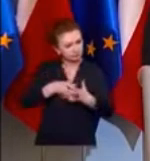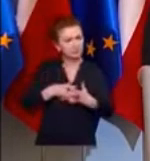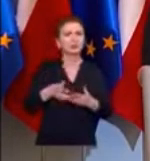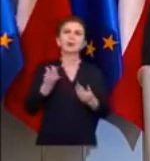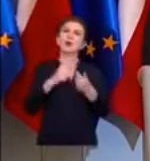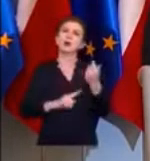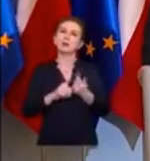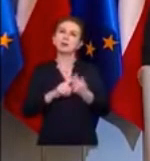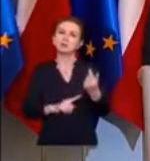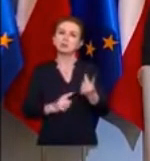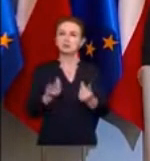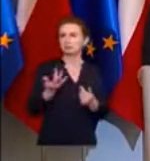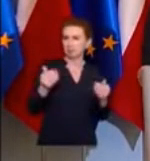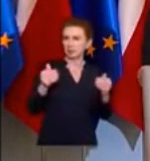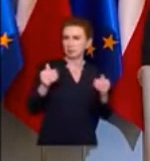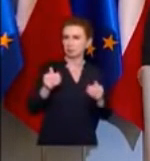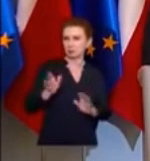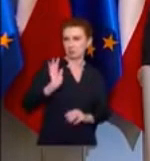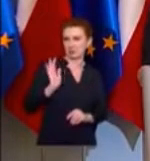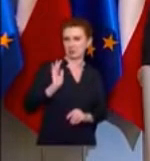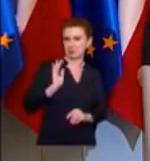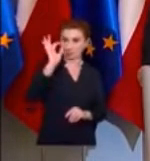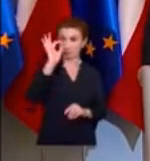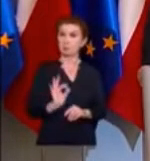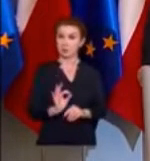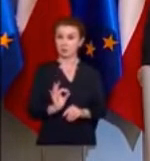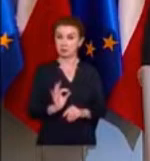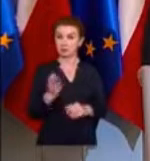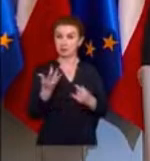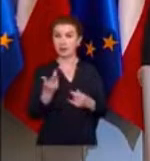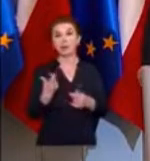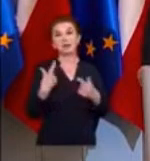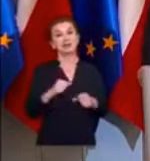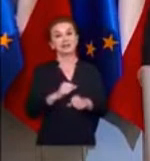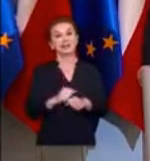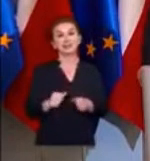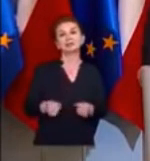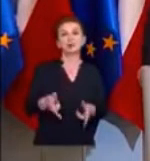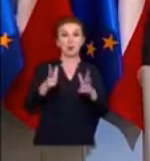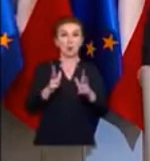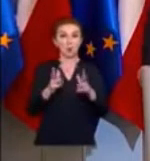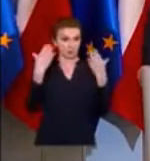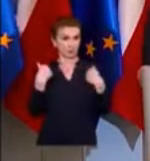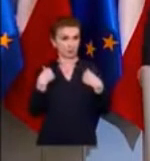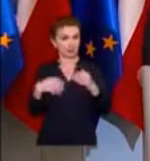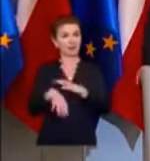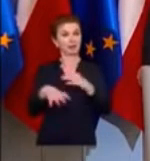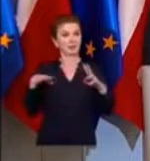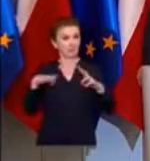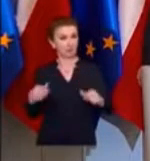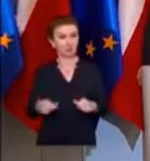wskaźniki, na ile jesteśmy bezpieczni, czyli procentowy udział wolnych łóżek zakaźnych, procentowy